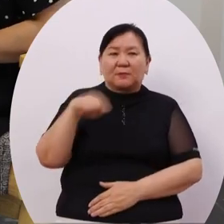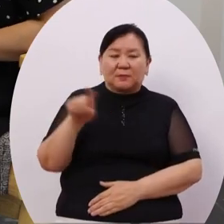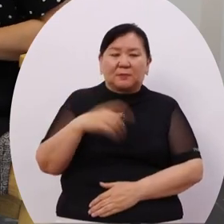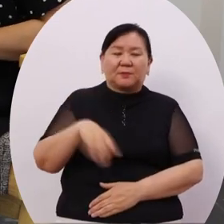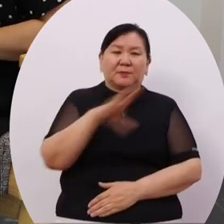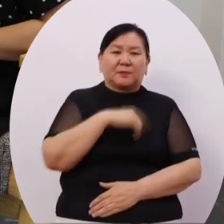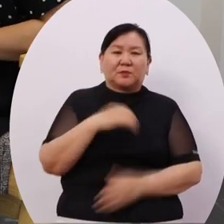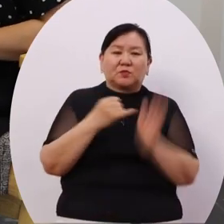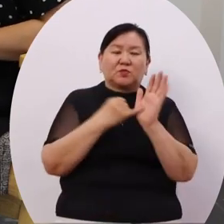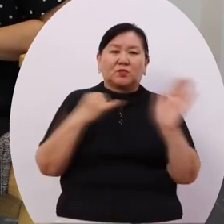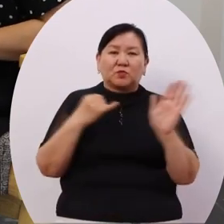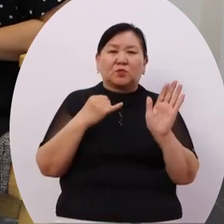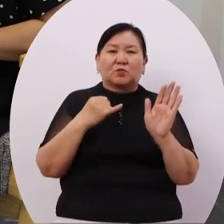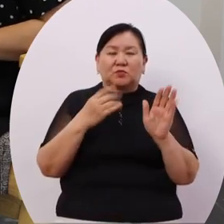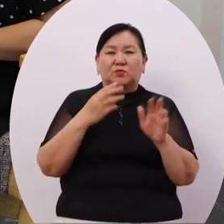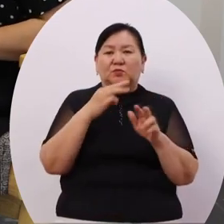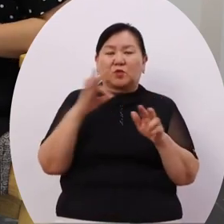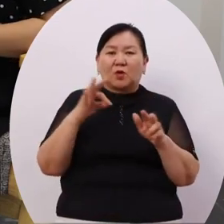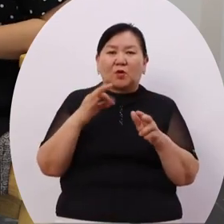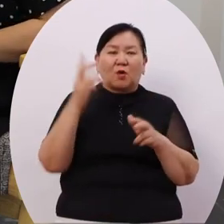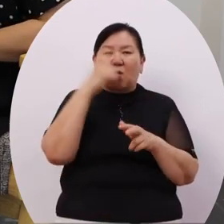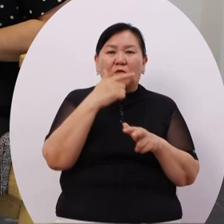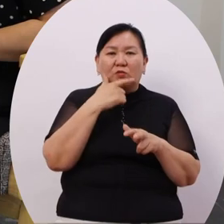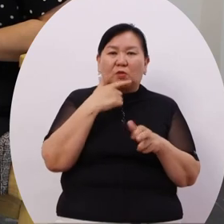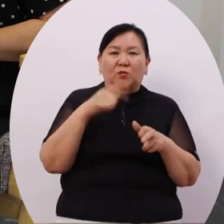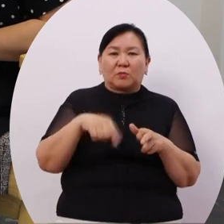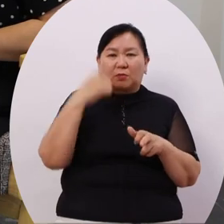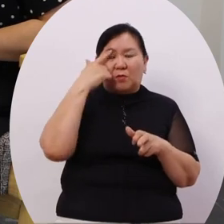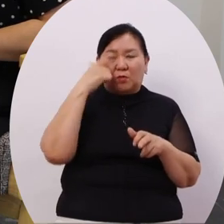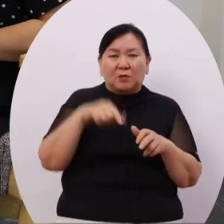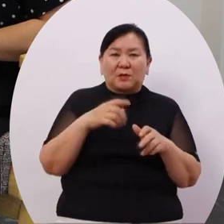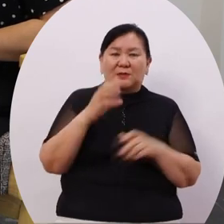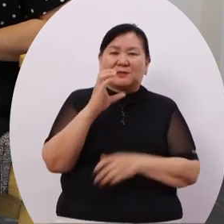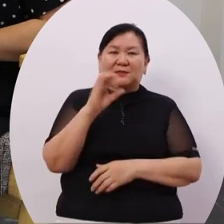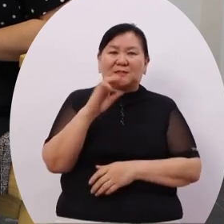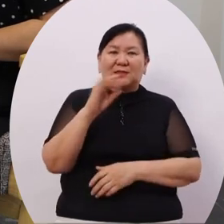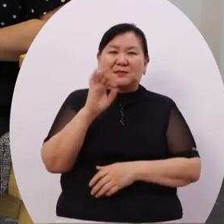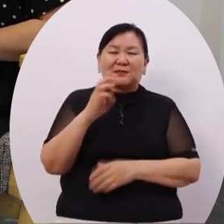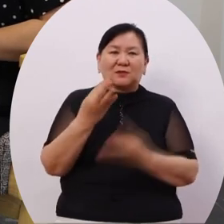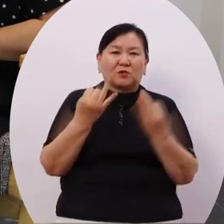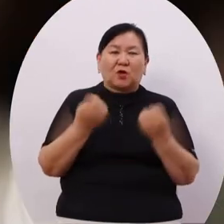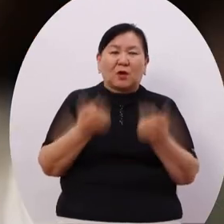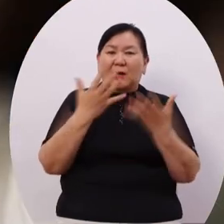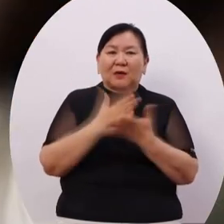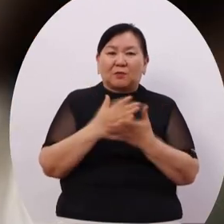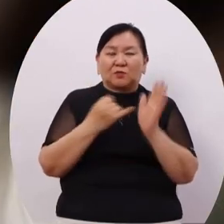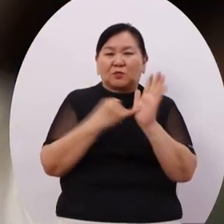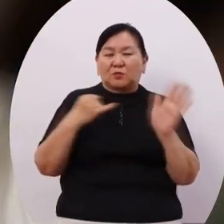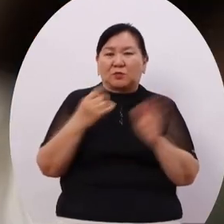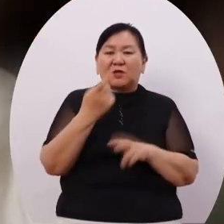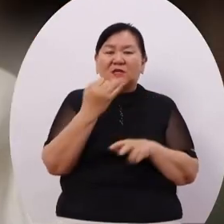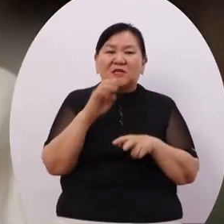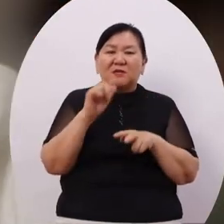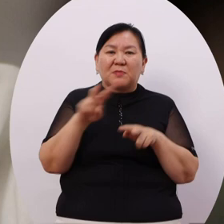Тэнгүүд тэд нар ингээд яг 600 хүл эрхтэй овны тоо болохоор олдоогүй юм байна. Яг одоо манай статистикч юм бол яг тэгж гарч ирдэг байхгүй. Тэгэхээр нөгөө